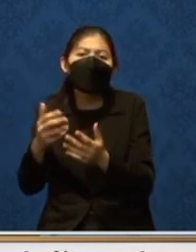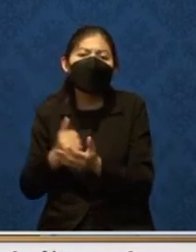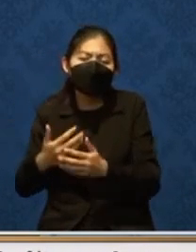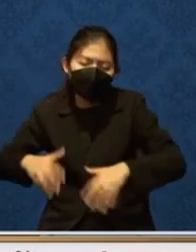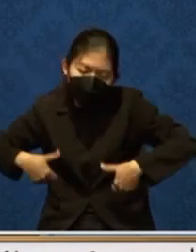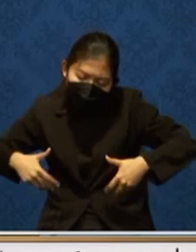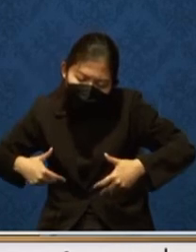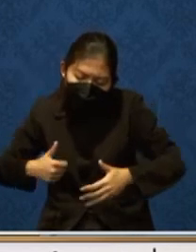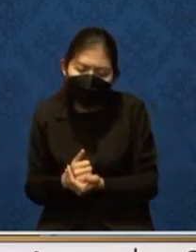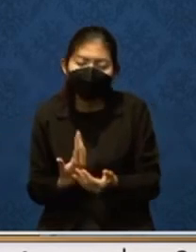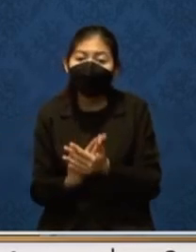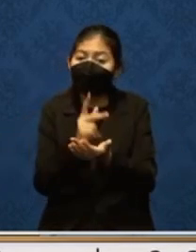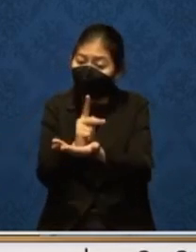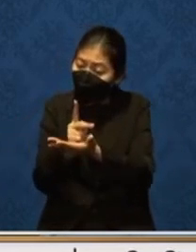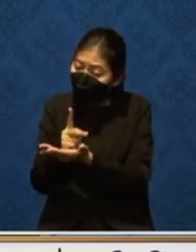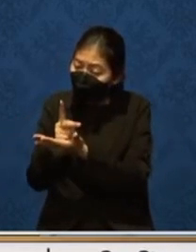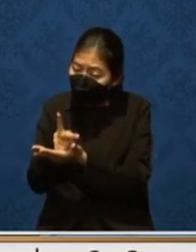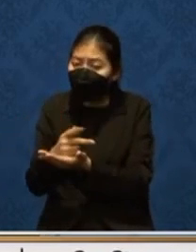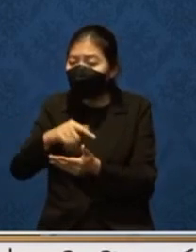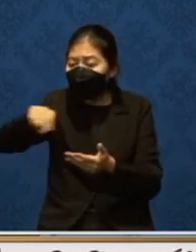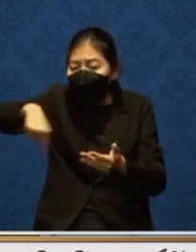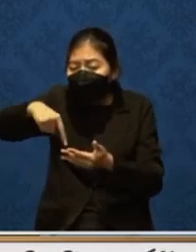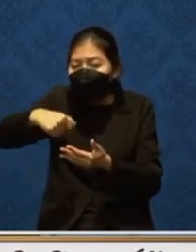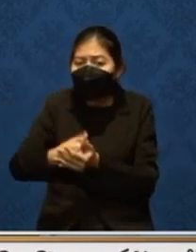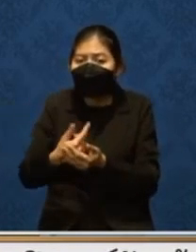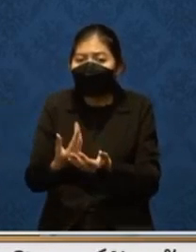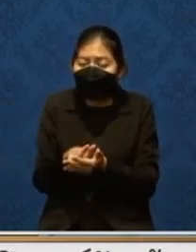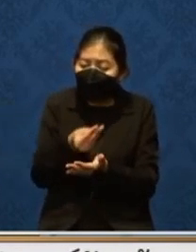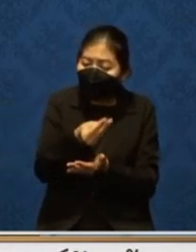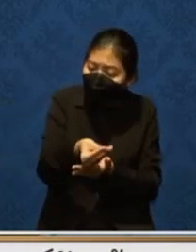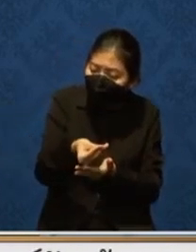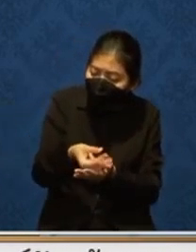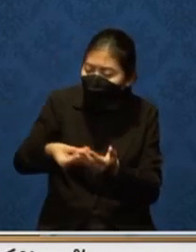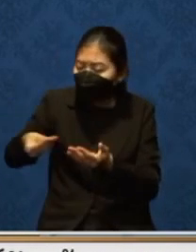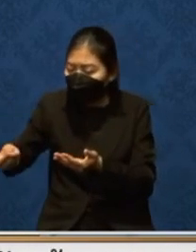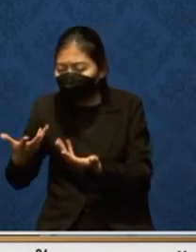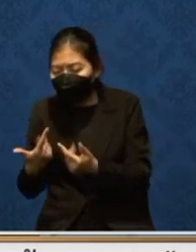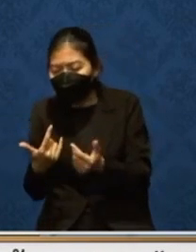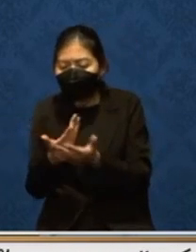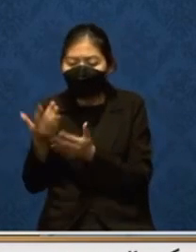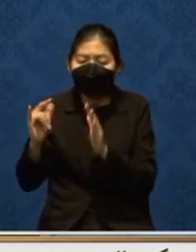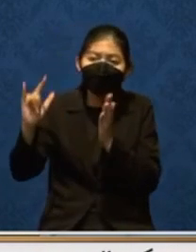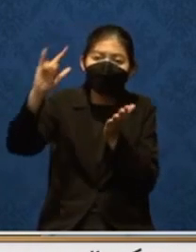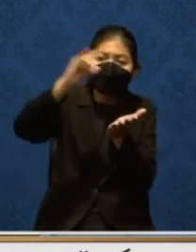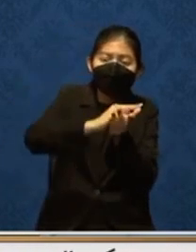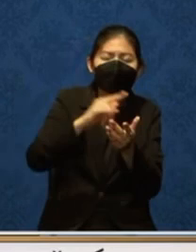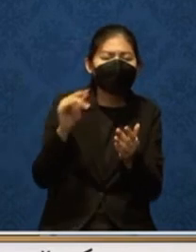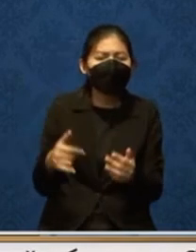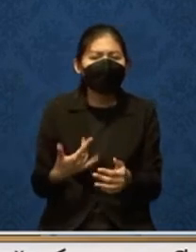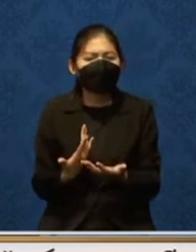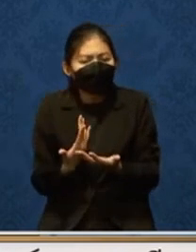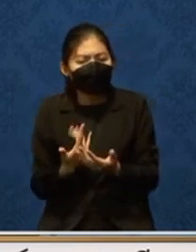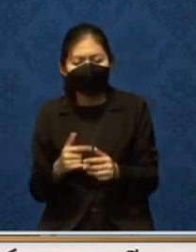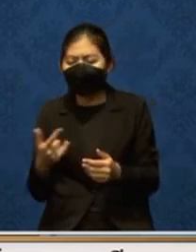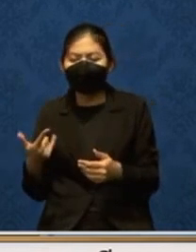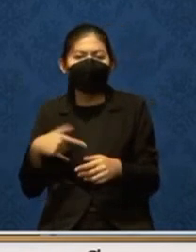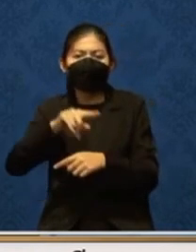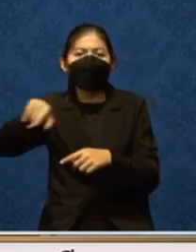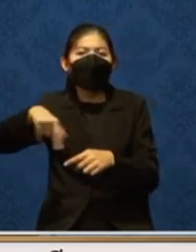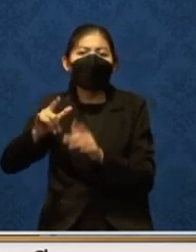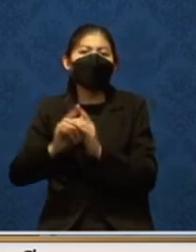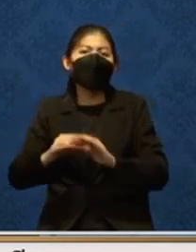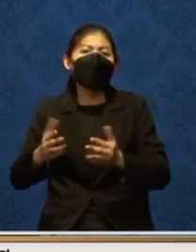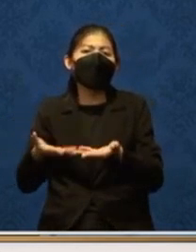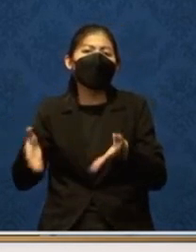การให้การยืนเงิกนเองในครอบครัวยักษย้ายท่ายเททราhteสินเสือครึ่บินมาใช้มันกเป็เรื่องขคนใครอบครัว